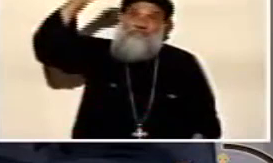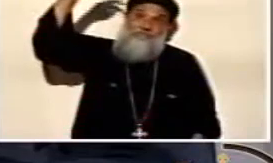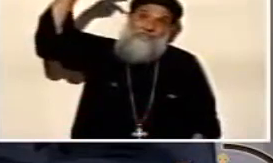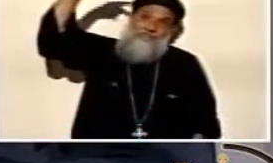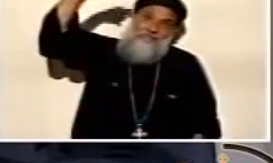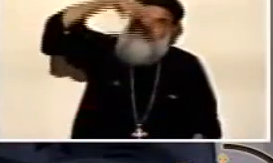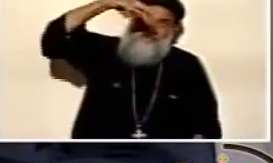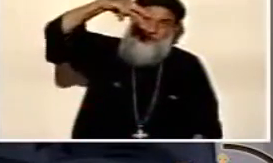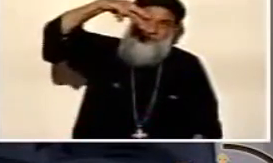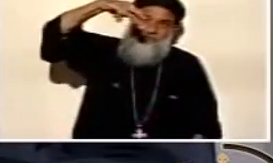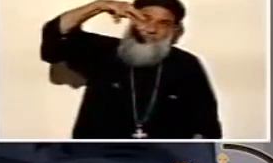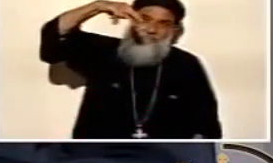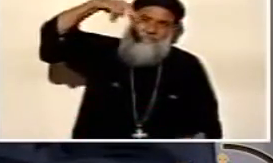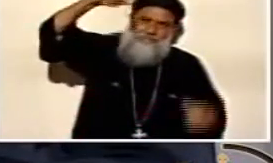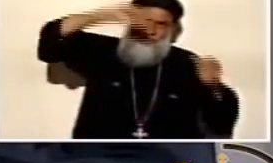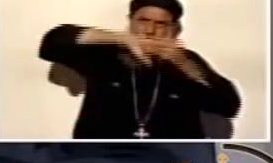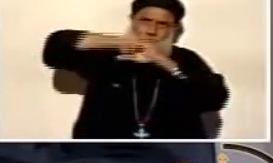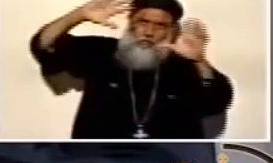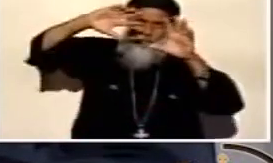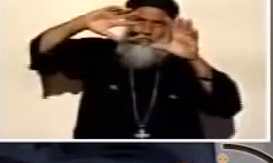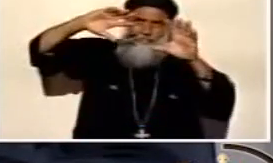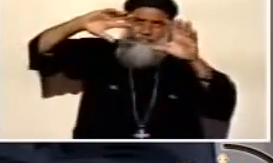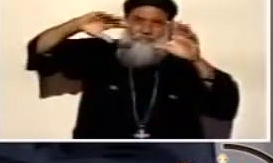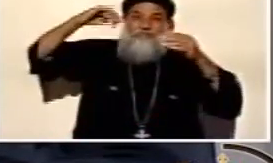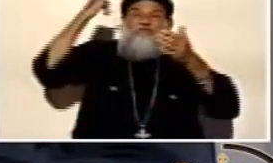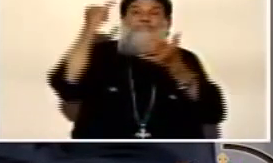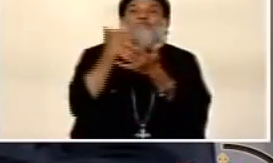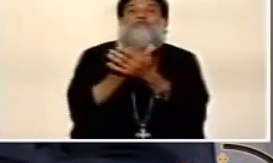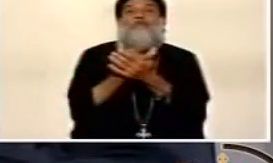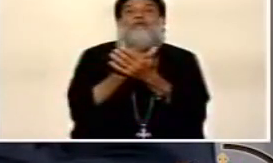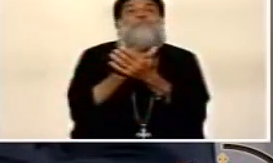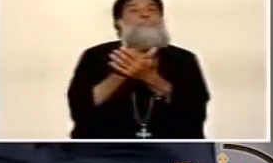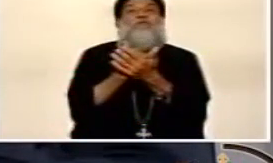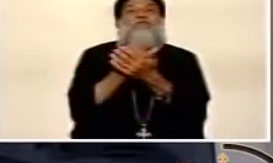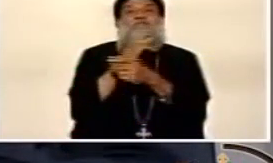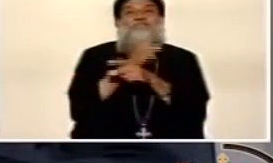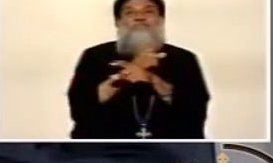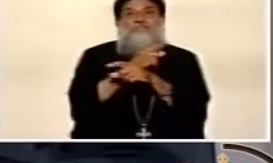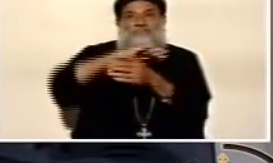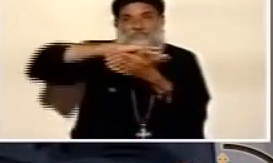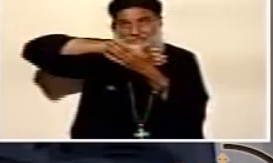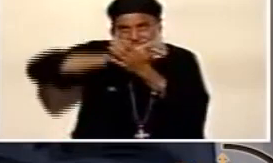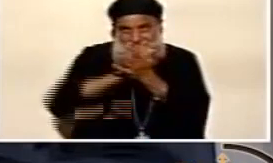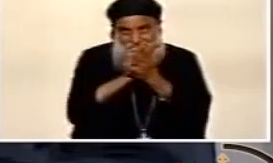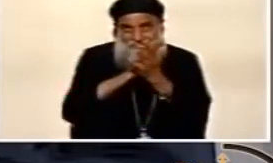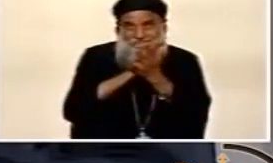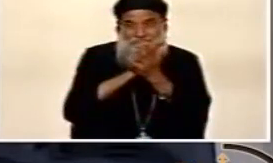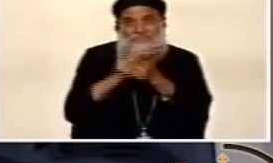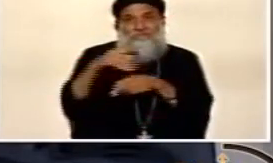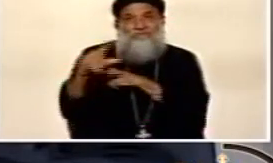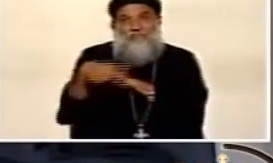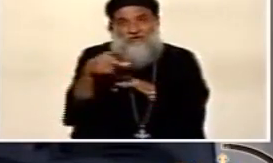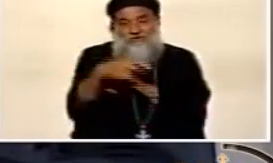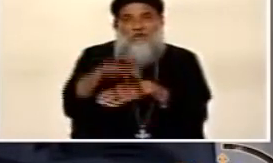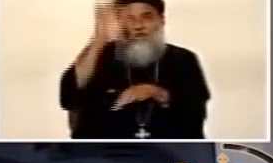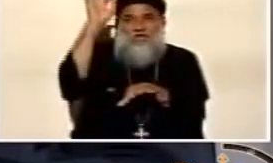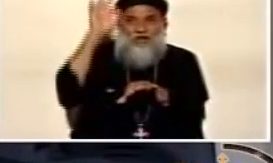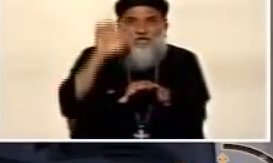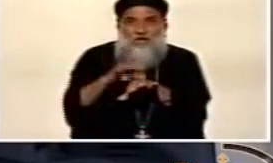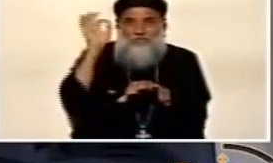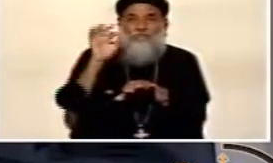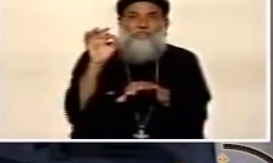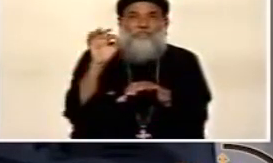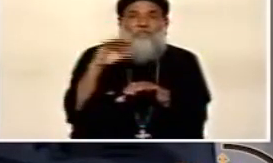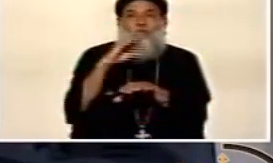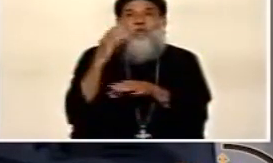من السماء، ها أنا أعطيكم سلطانا لتدوسوا الحياة والعقارب وكل قوة العدو